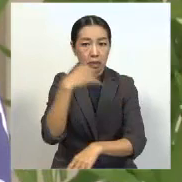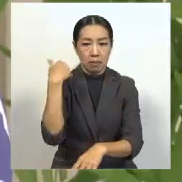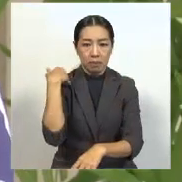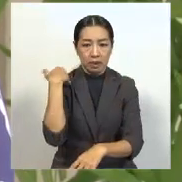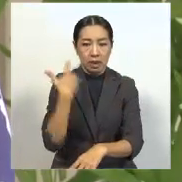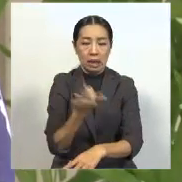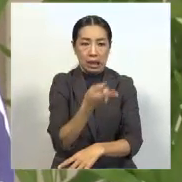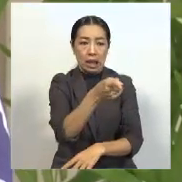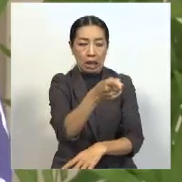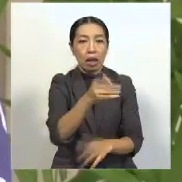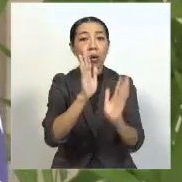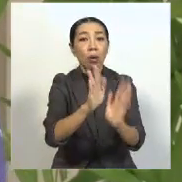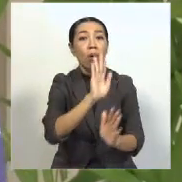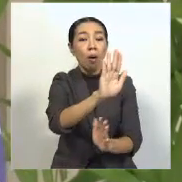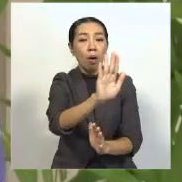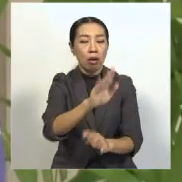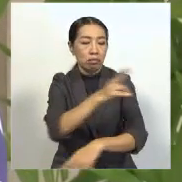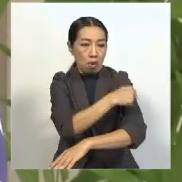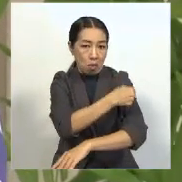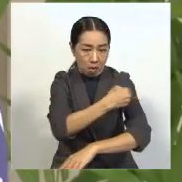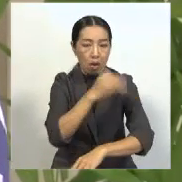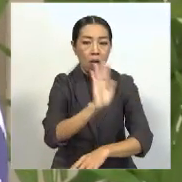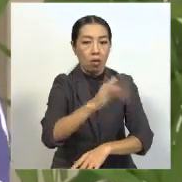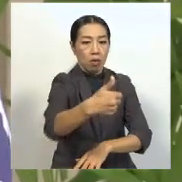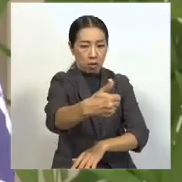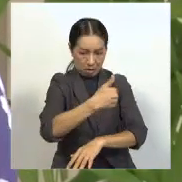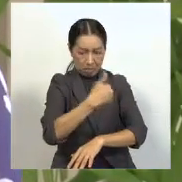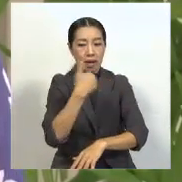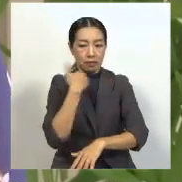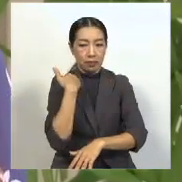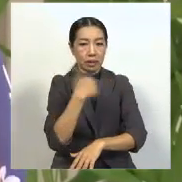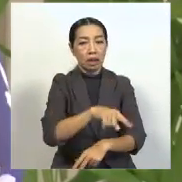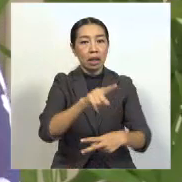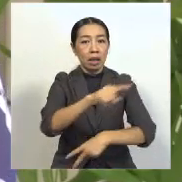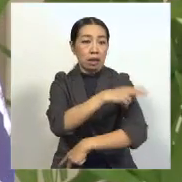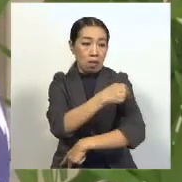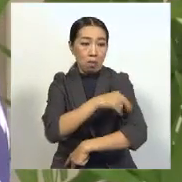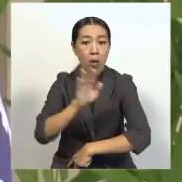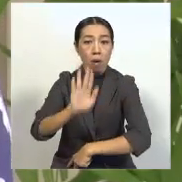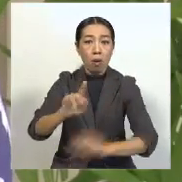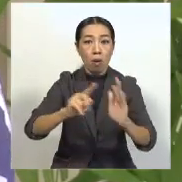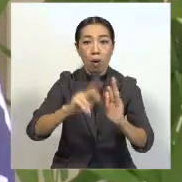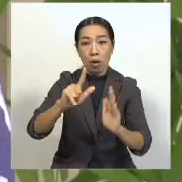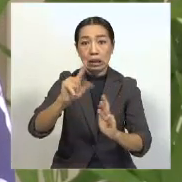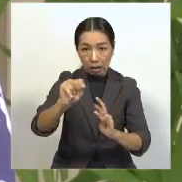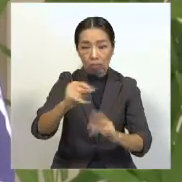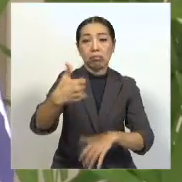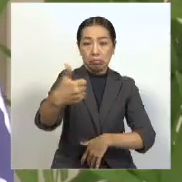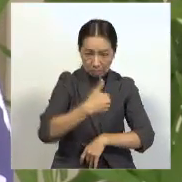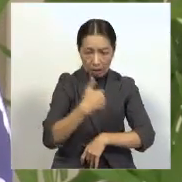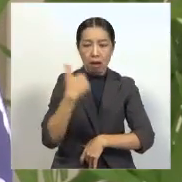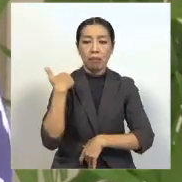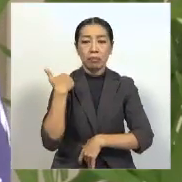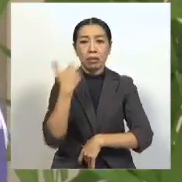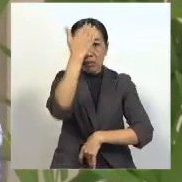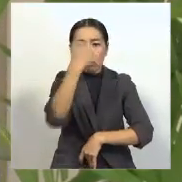ก็ได้จัดส่งเจ้าหน้าที่สาธารณสุขมานะคะแล้วก็สาธารณสุขประจำเขตก็มาเนาะเ